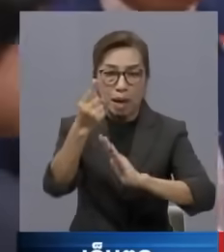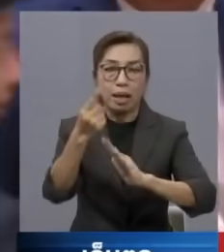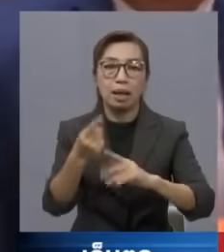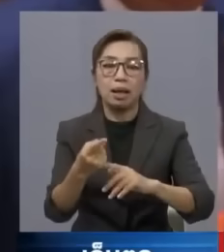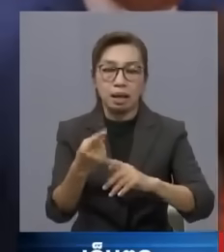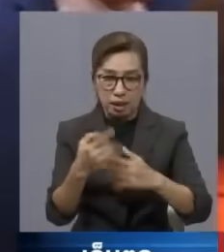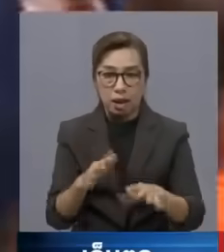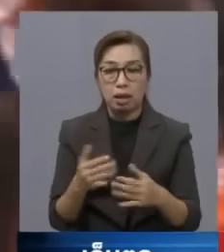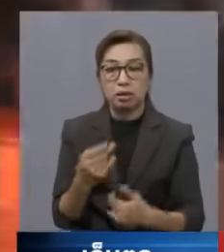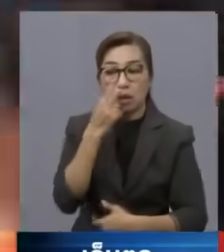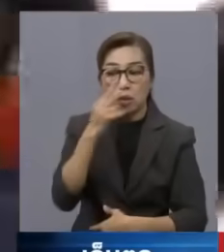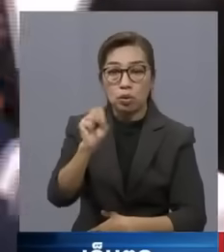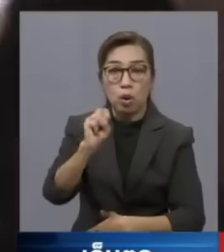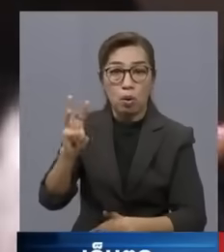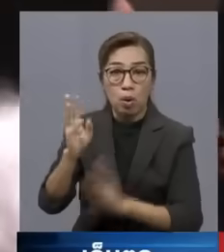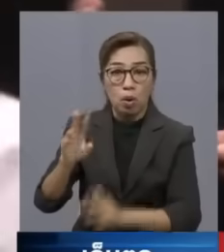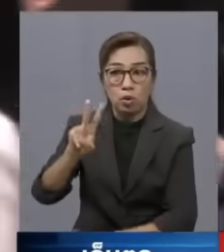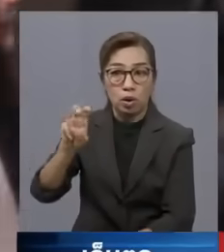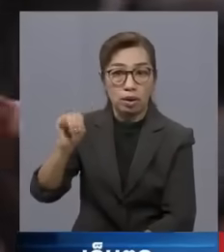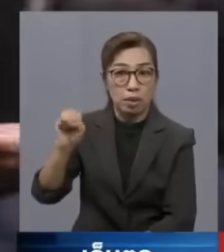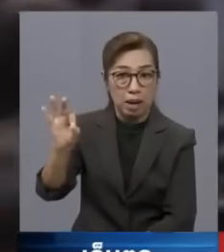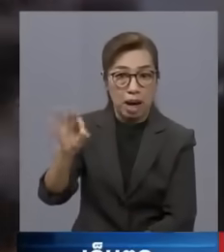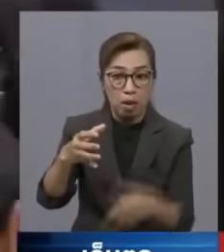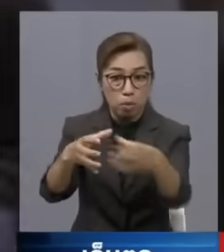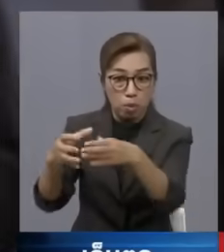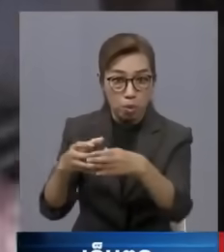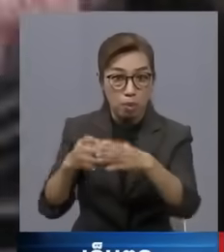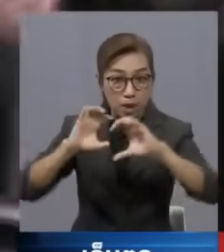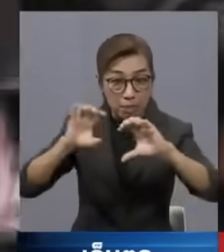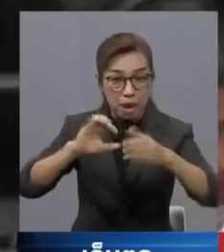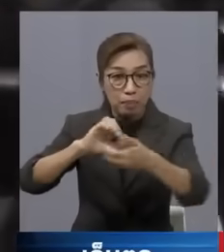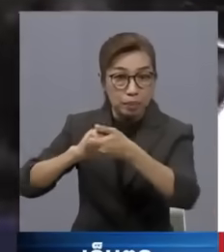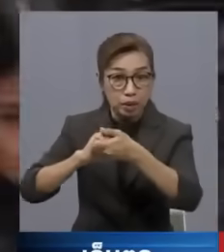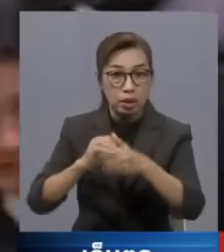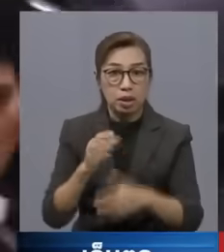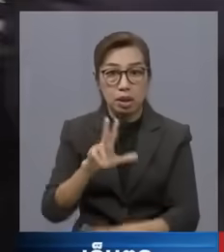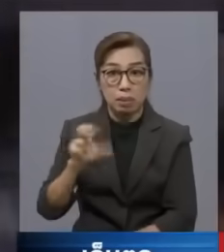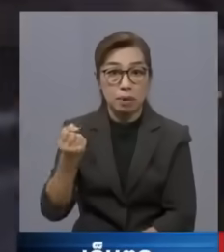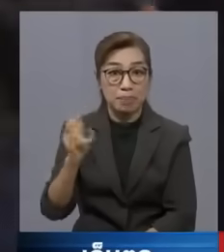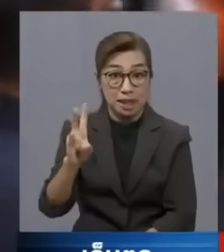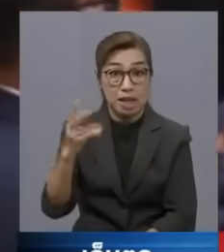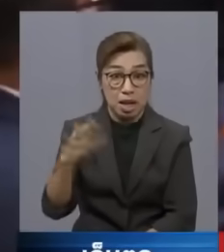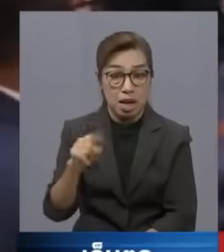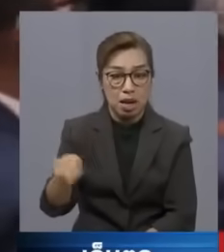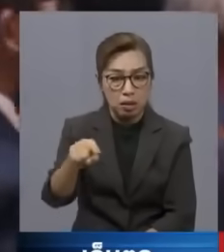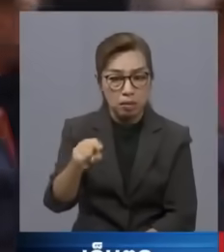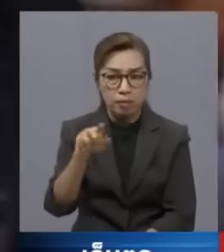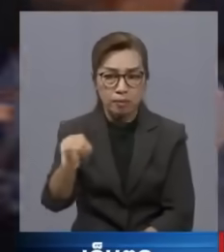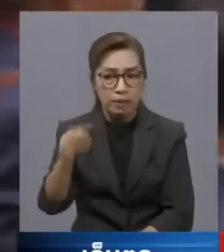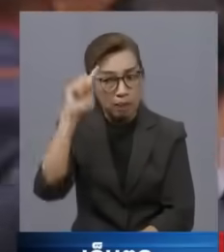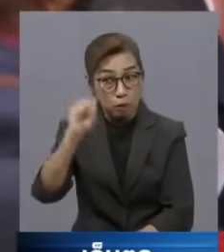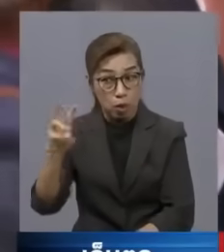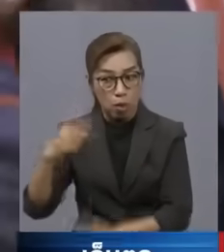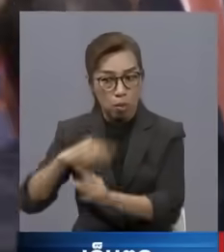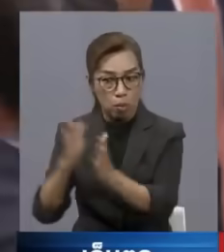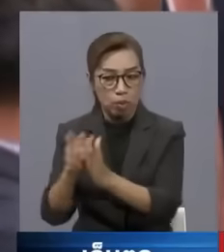พ่วงกับพรรคที่พร้อมจะจับมือร่วมรัฐบาลตอนนี้เข้าร่วมกันได้ 317เสียงใช่มั้ยฮะแล้วถ้าจะไปสู้กับก้าว